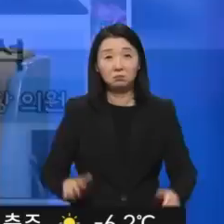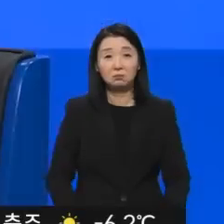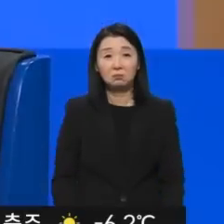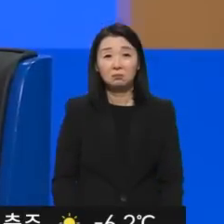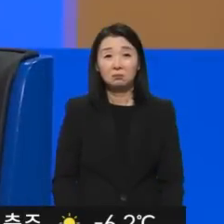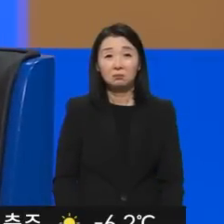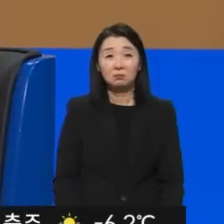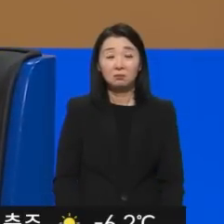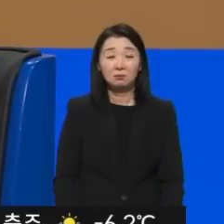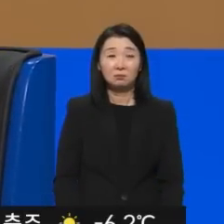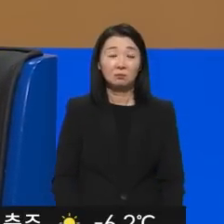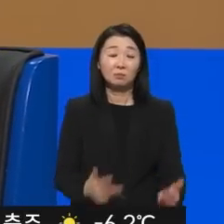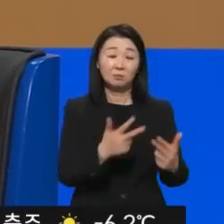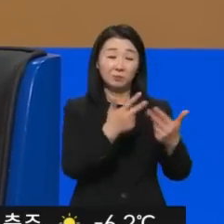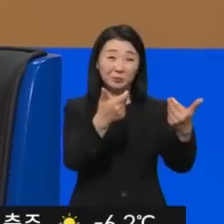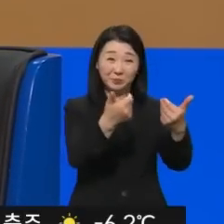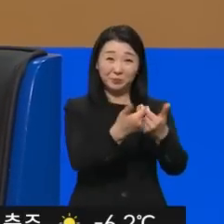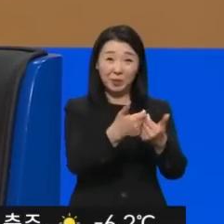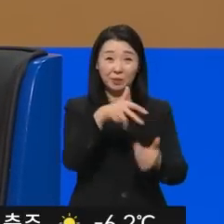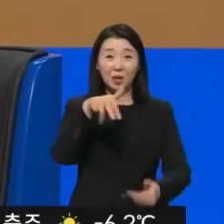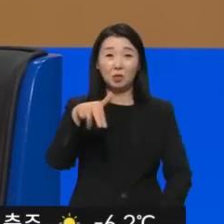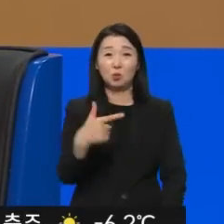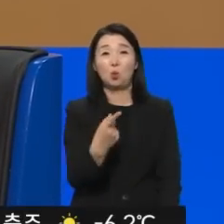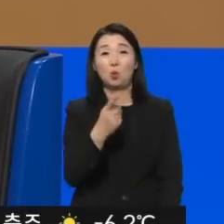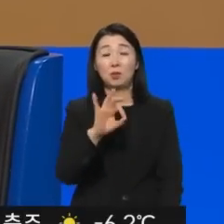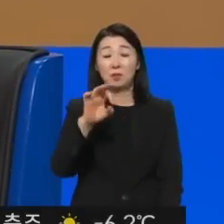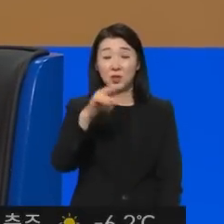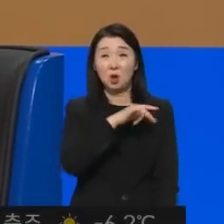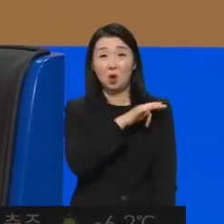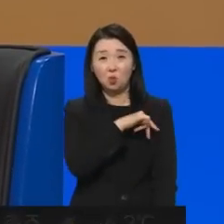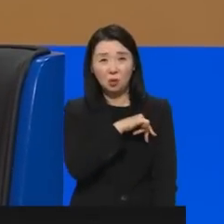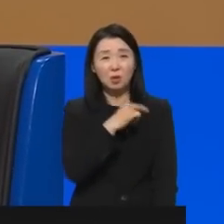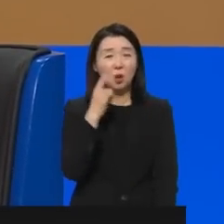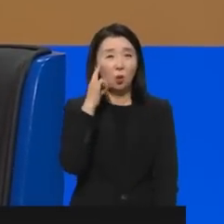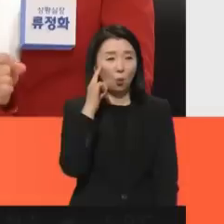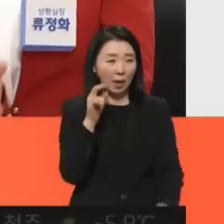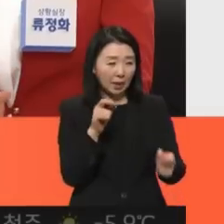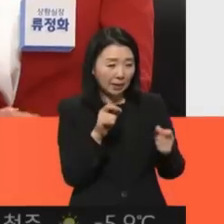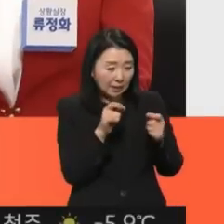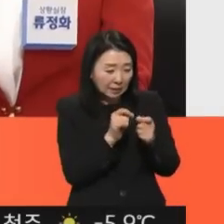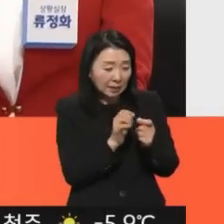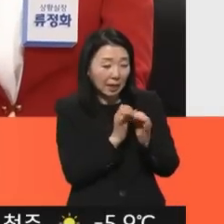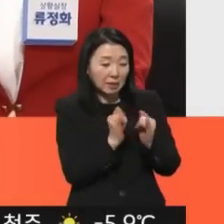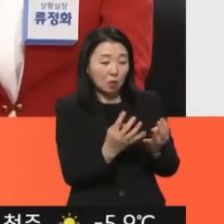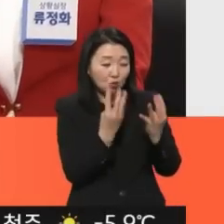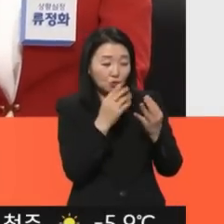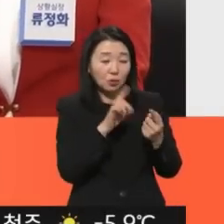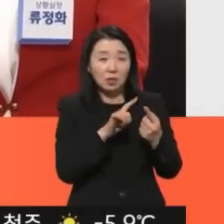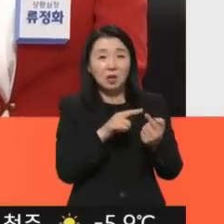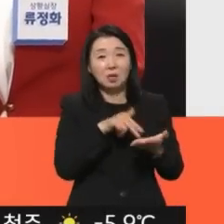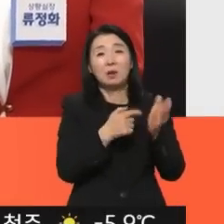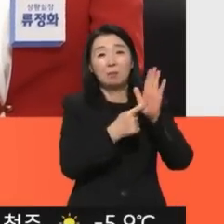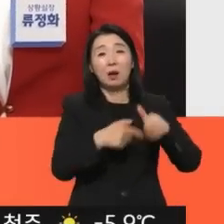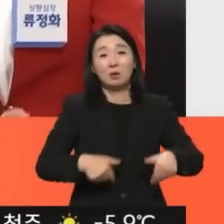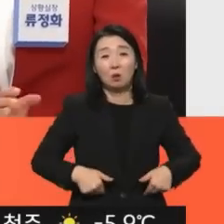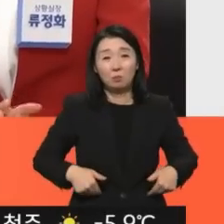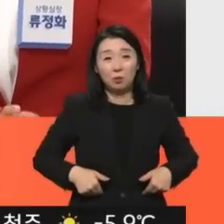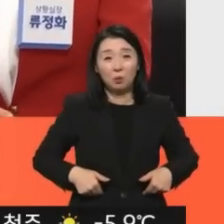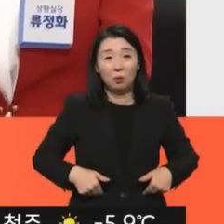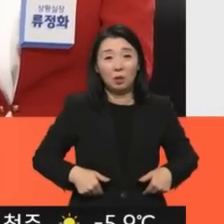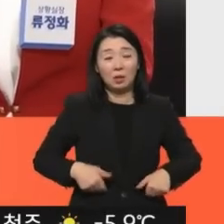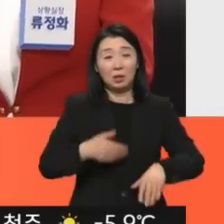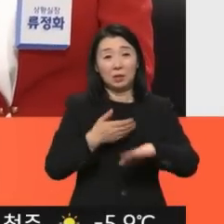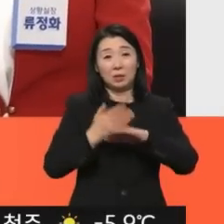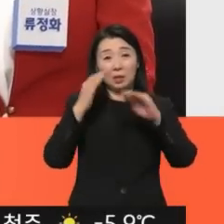네, 비명계인 조응천 의원은 앞서 이 대표가 직접 좀 측근 구속에 대해서 입장을 좀 밝혀야 된다 이런 입장을 내기도 했었지만요. 좀